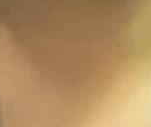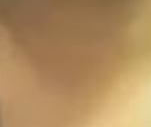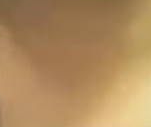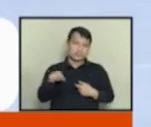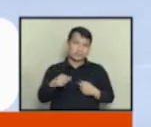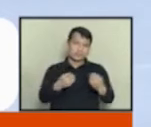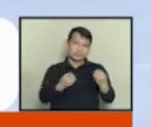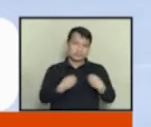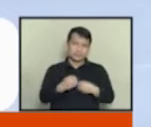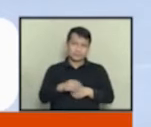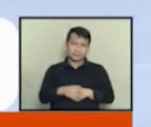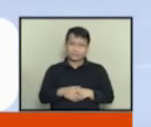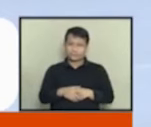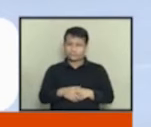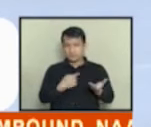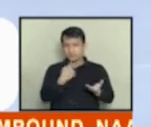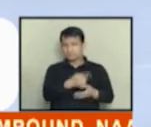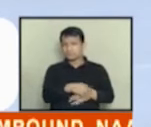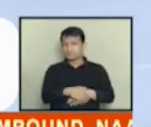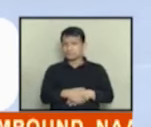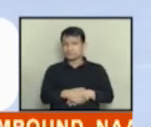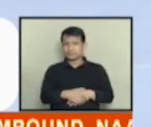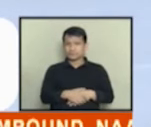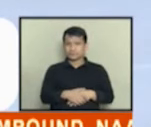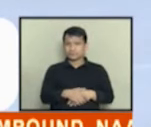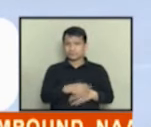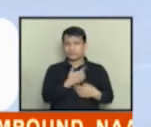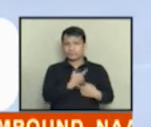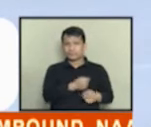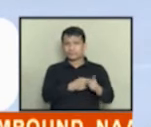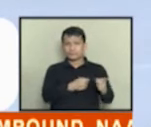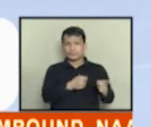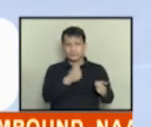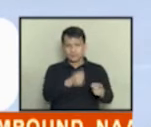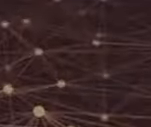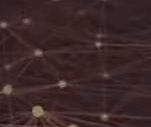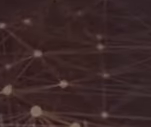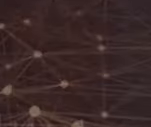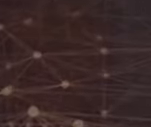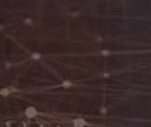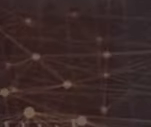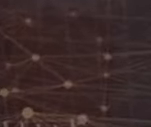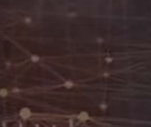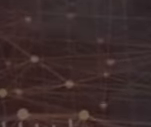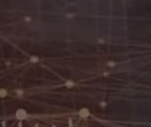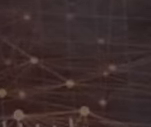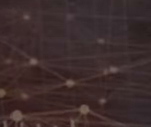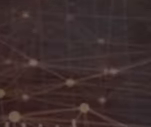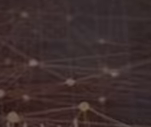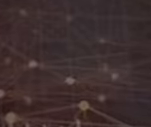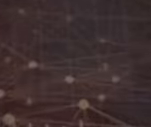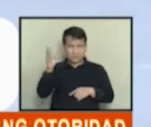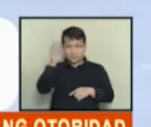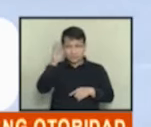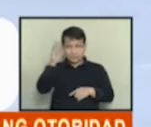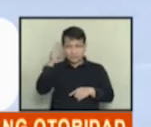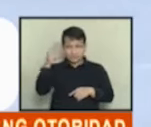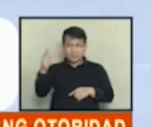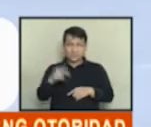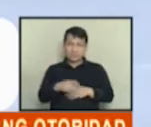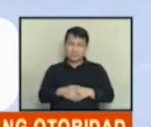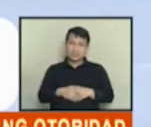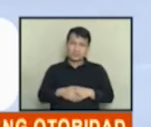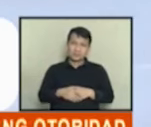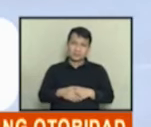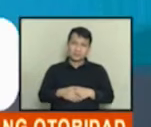kakumpare? Pero hindi ka pa rin naniniwala? Kasi nga po, tiwala po ako na hindi ako tataluhin. Paano mo naging kumpare itong si Carlo Peralta? Yung may